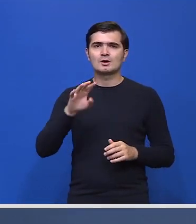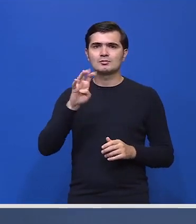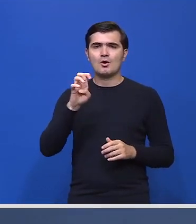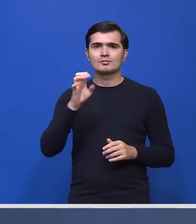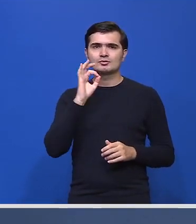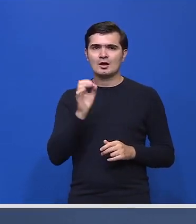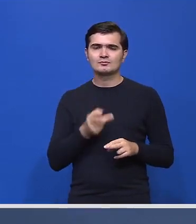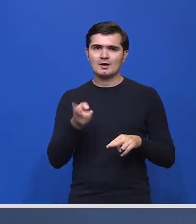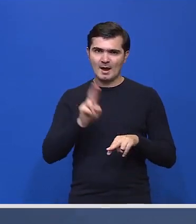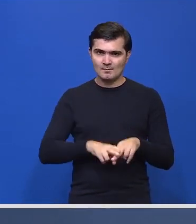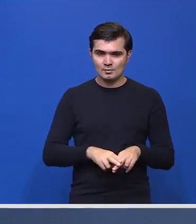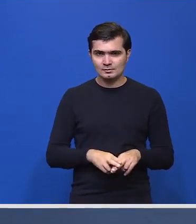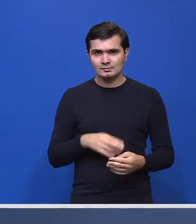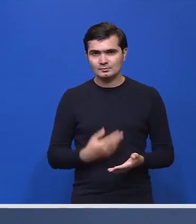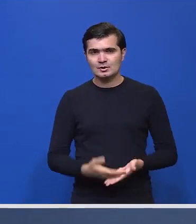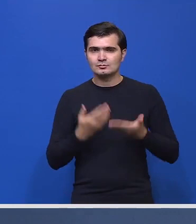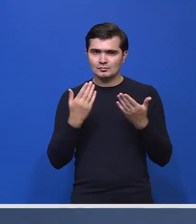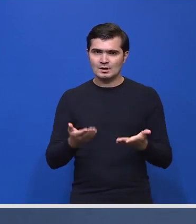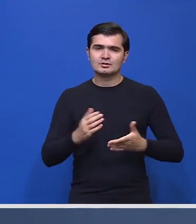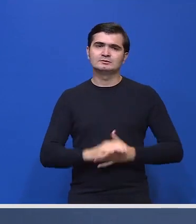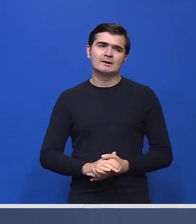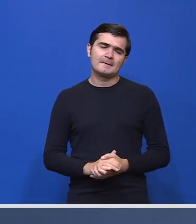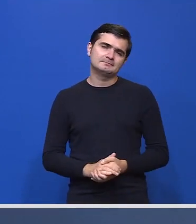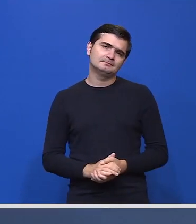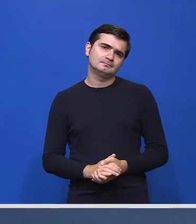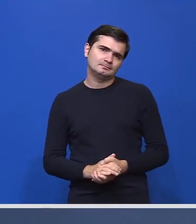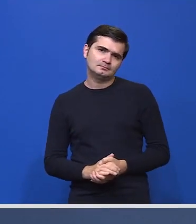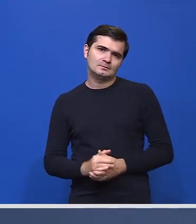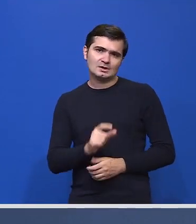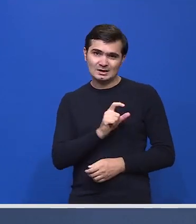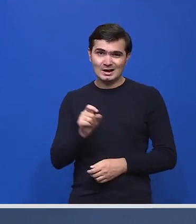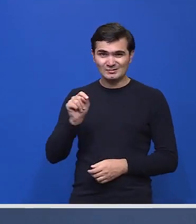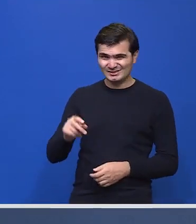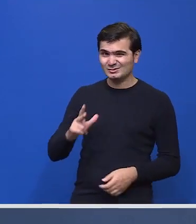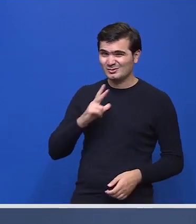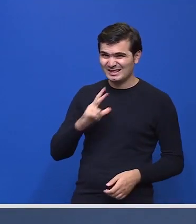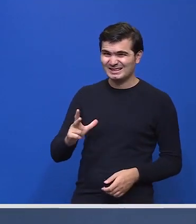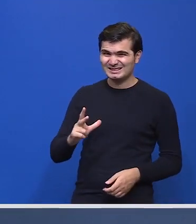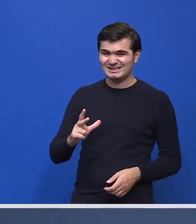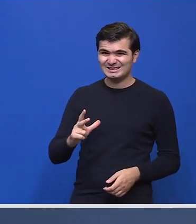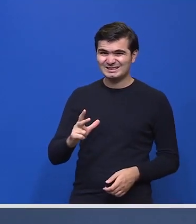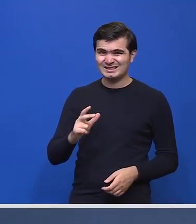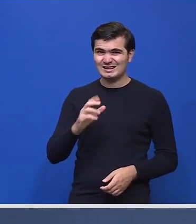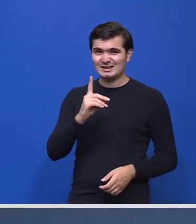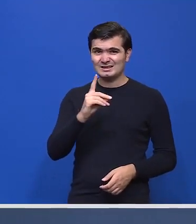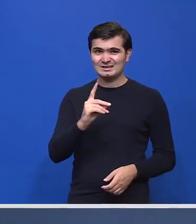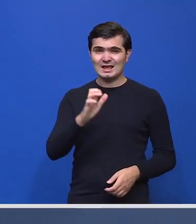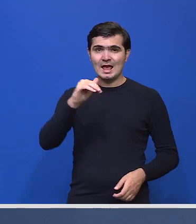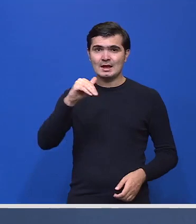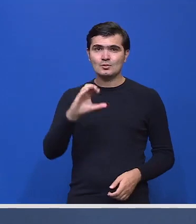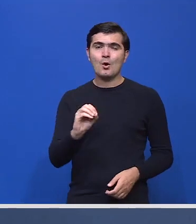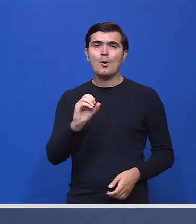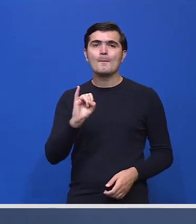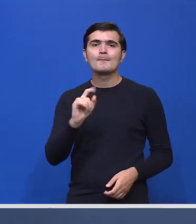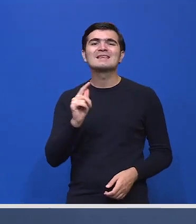190%. În acest context, pe fondul acestui risc de decomitere pe care îl avem